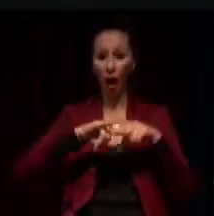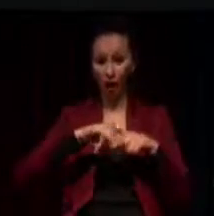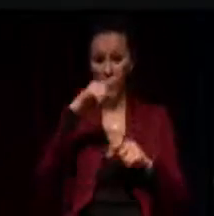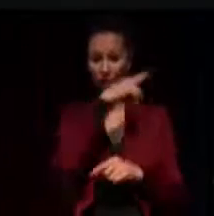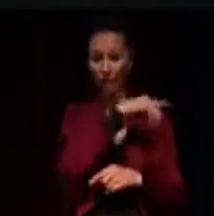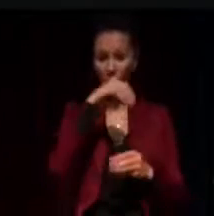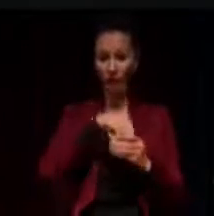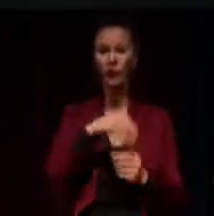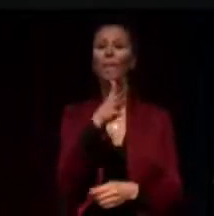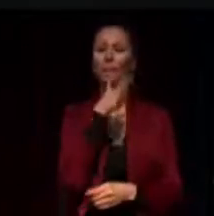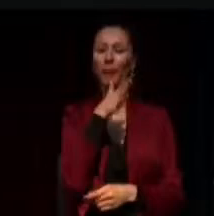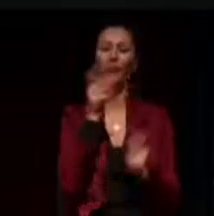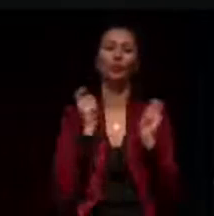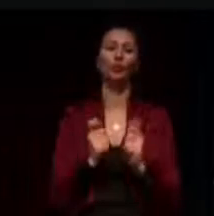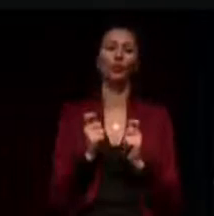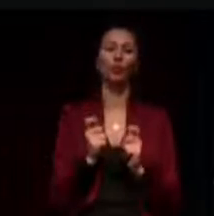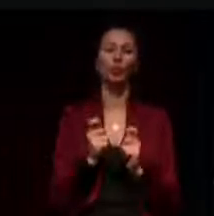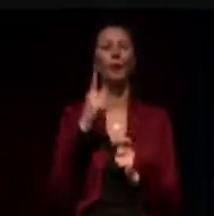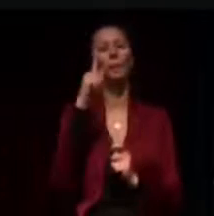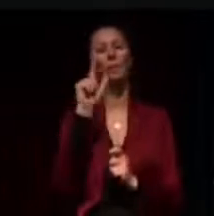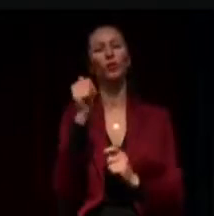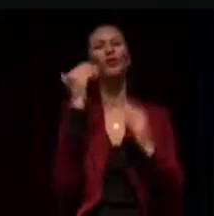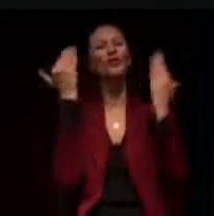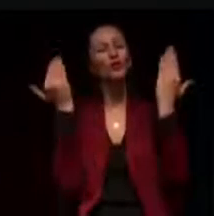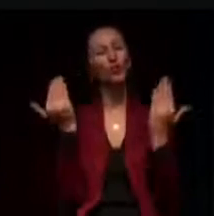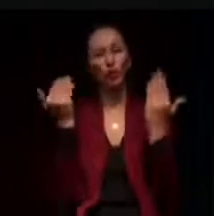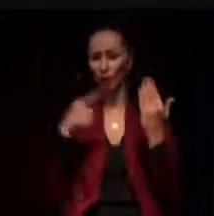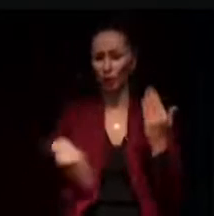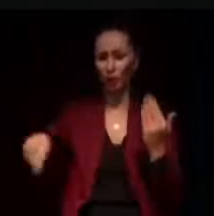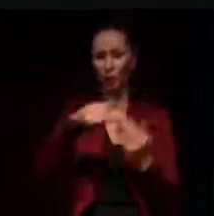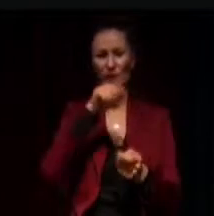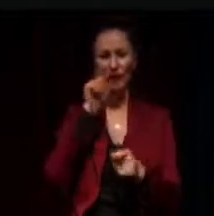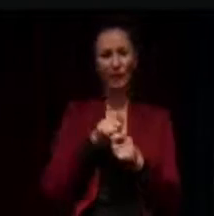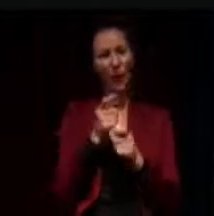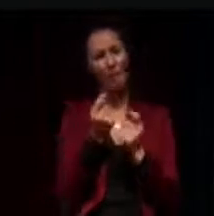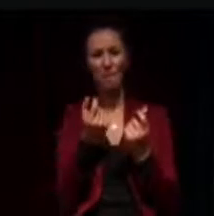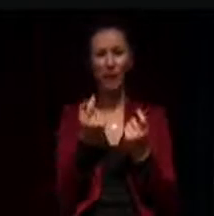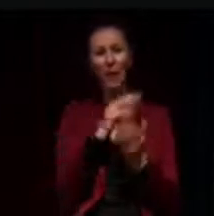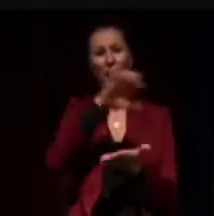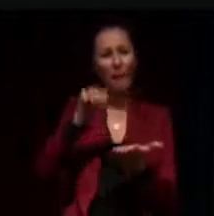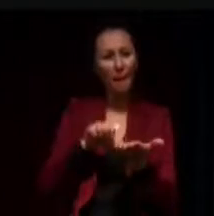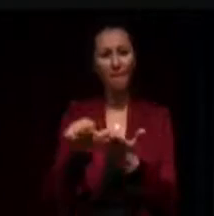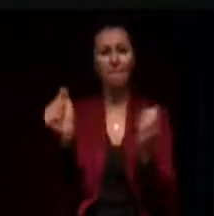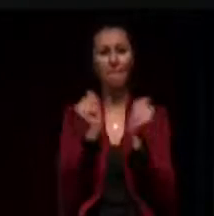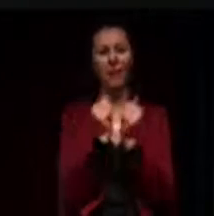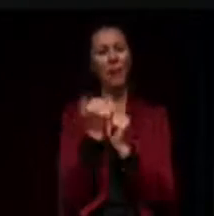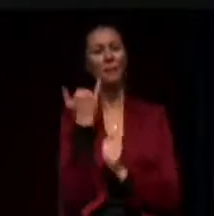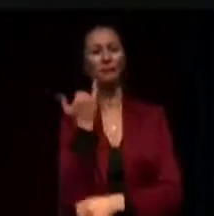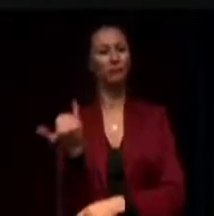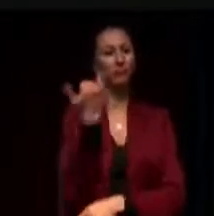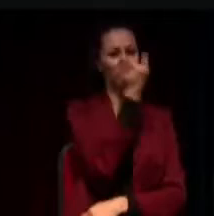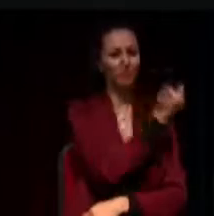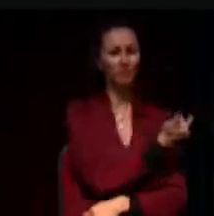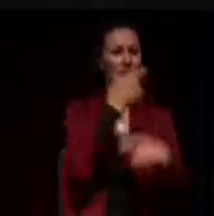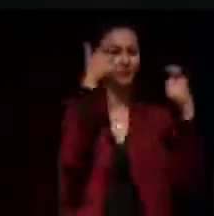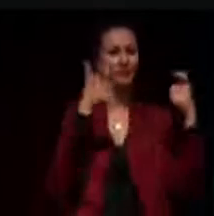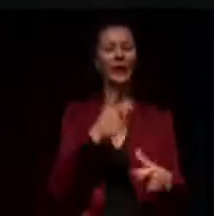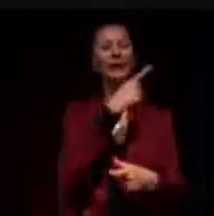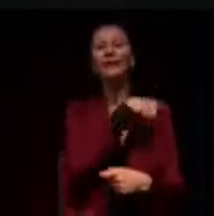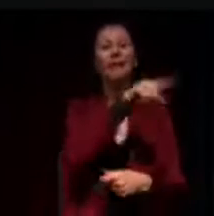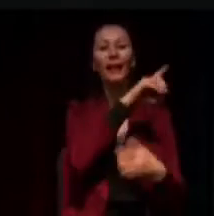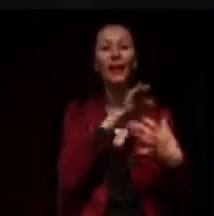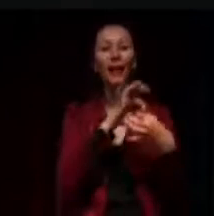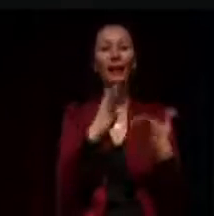Armandalı'yı bilmek zorundayız. Bir gün inşallah şu işler şu biraz şey yapar da hep beraber şu Armandalı'ya gideriz. Bir yerinde